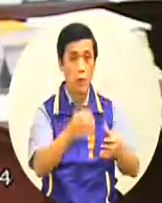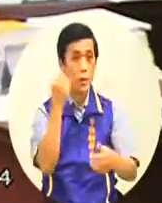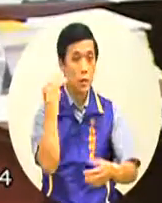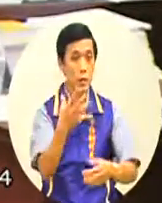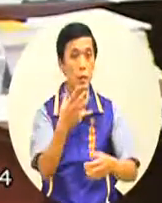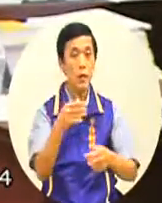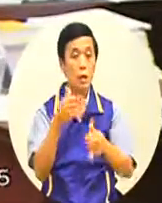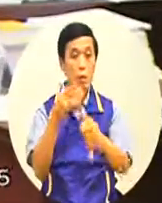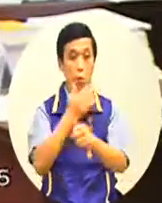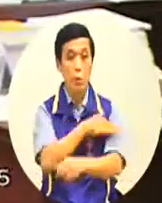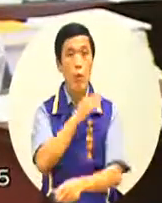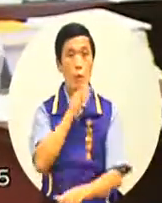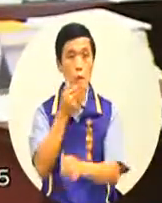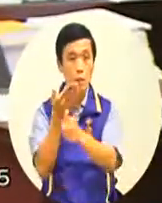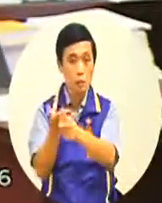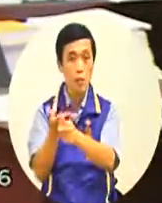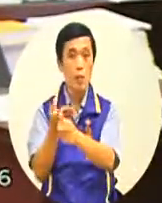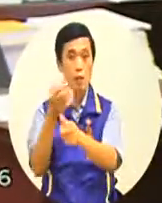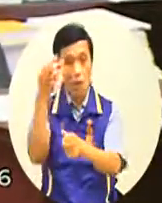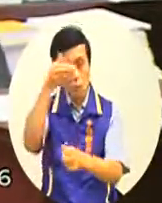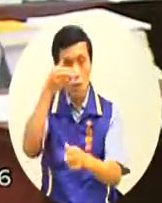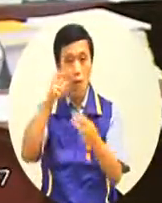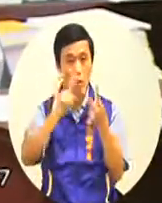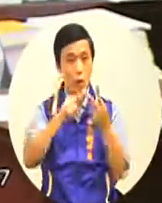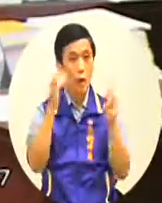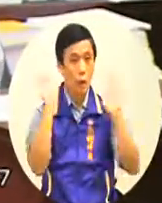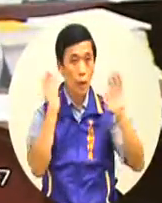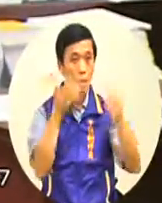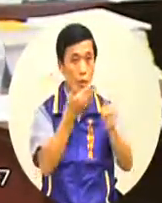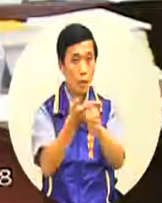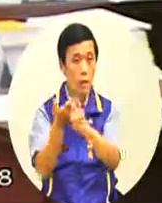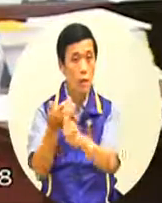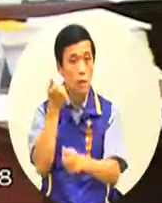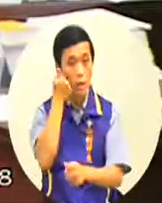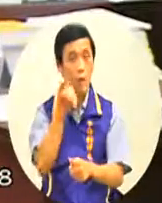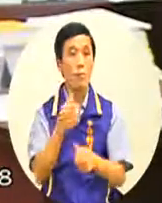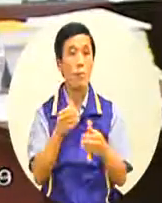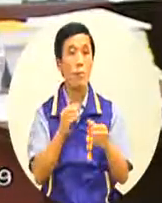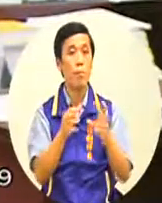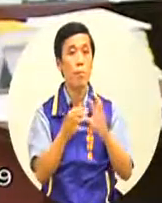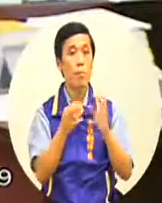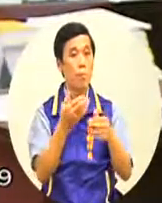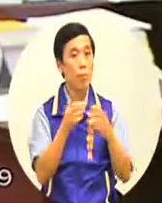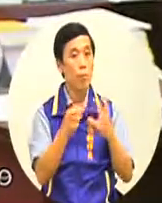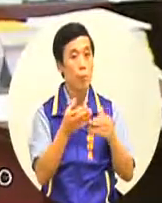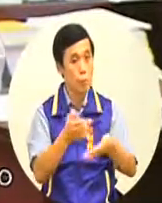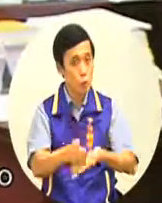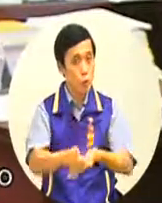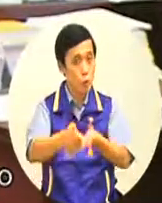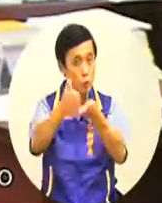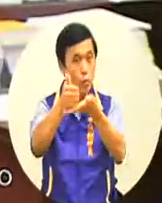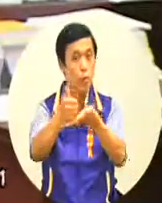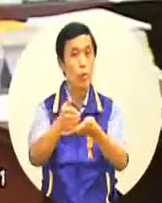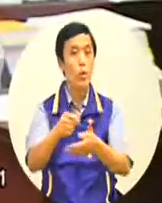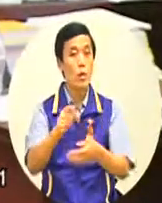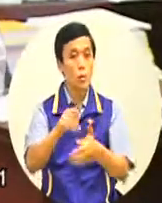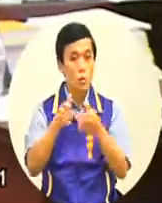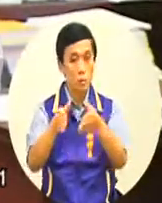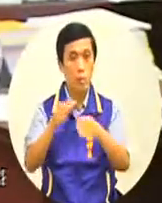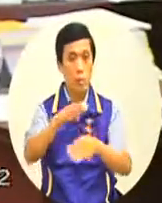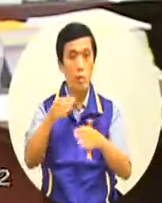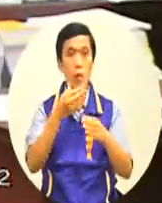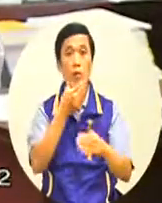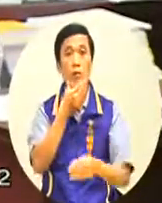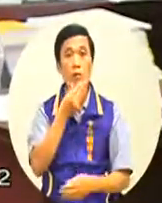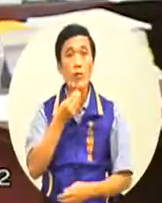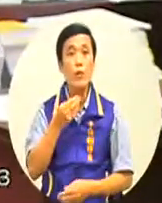人家还是给儿童。那我相信我也尊重我们社会局的专业的评估，丢入怎么样子的社福资源对那一个区域的